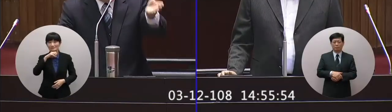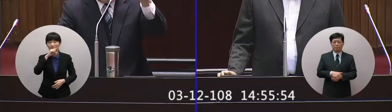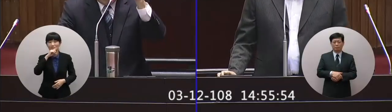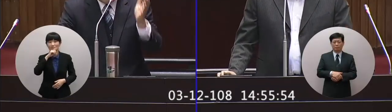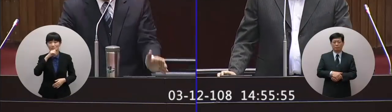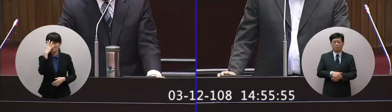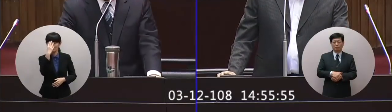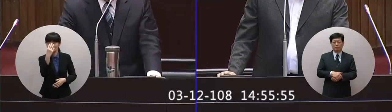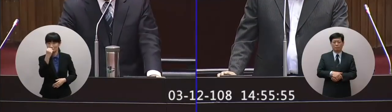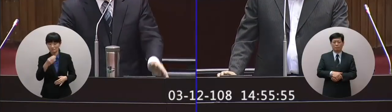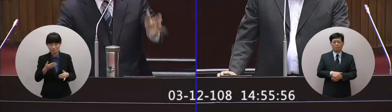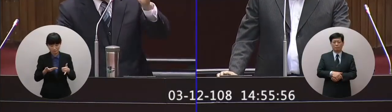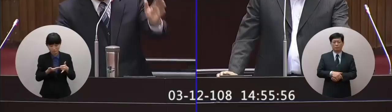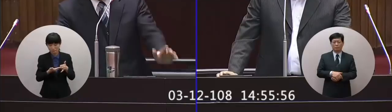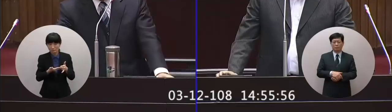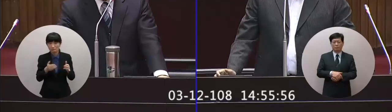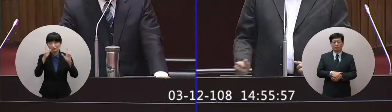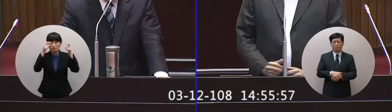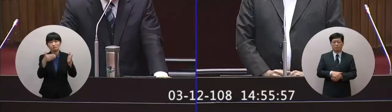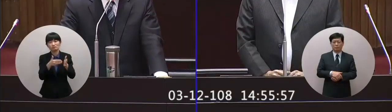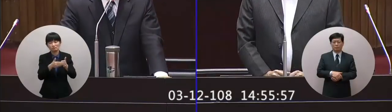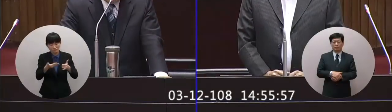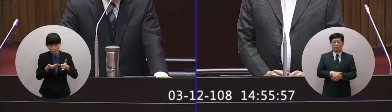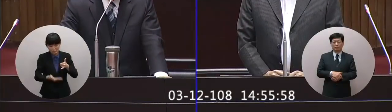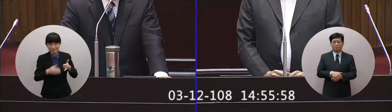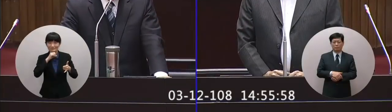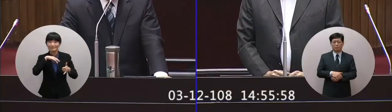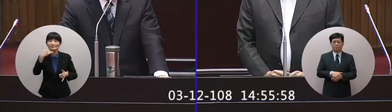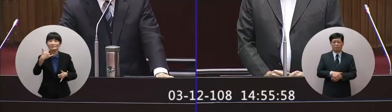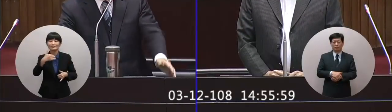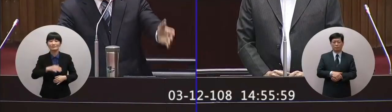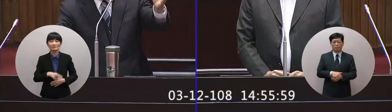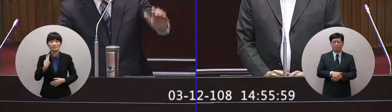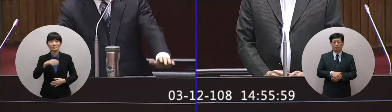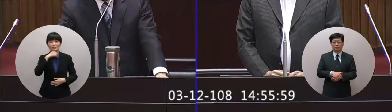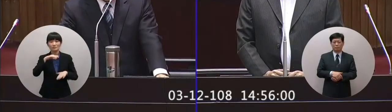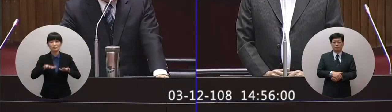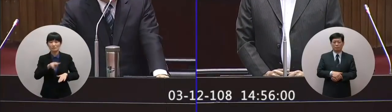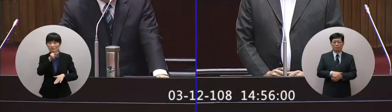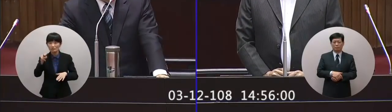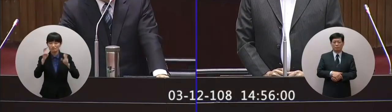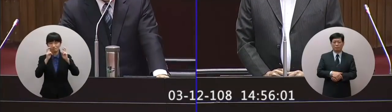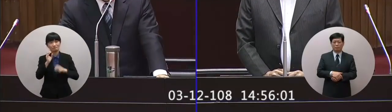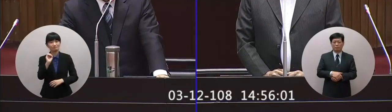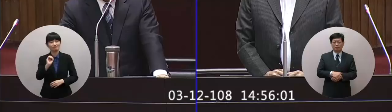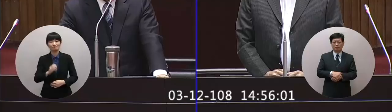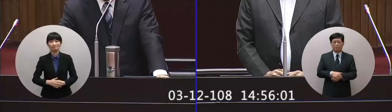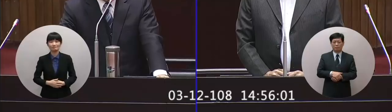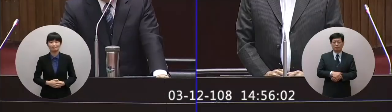左营，嘛无到屏东。屏东到即阵嘛无捷运。所以拄只苏立